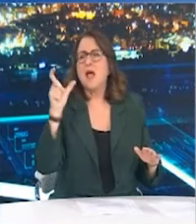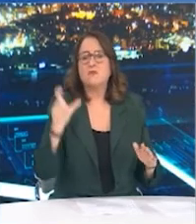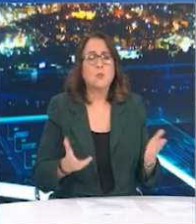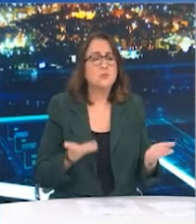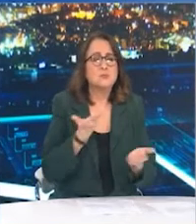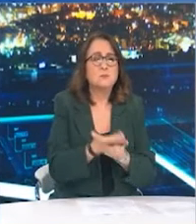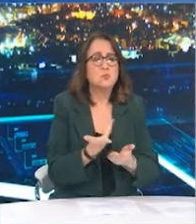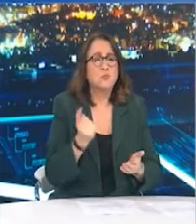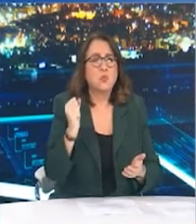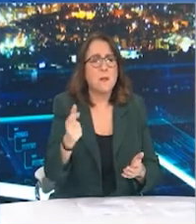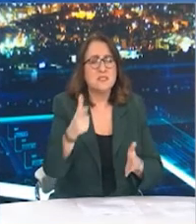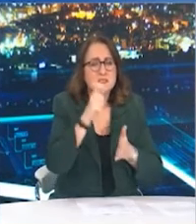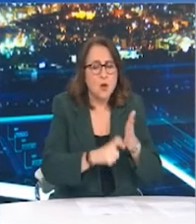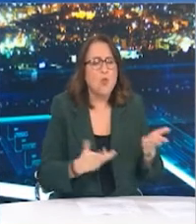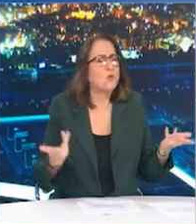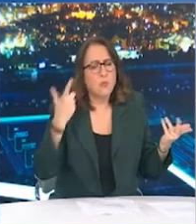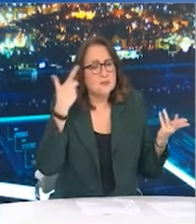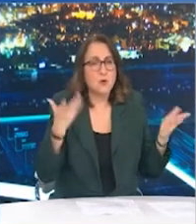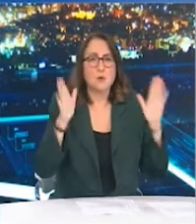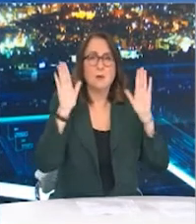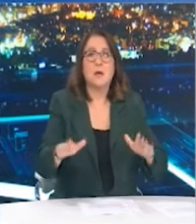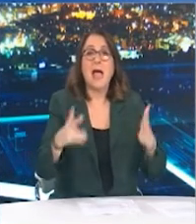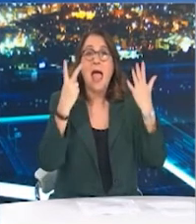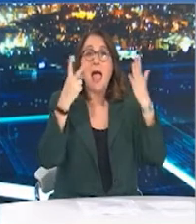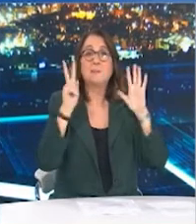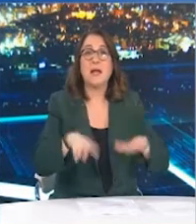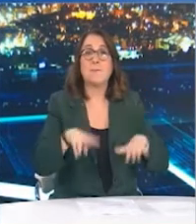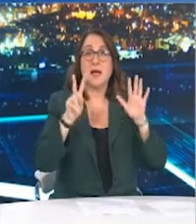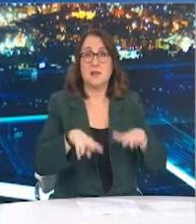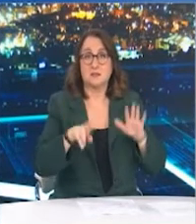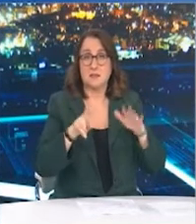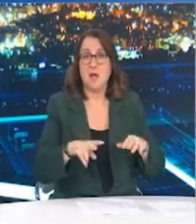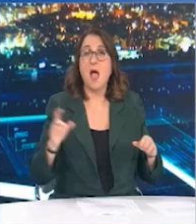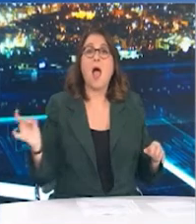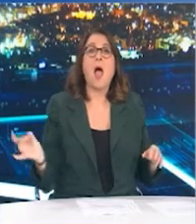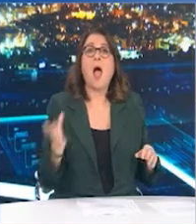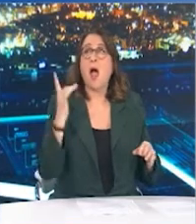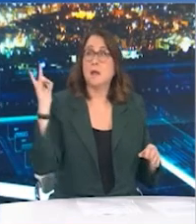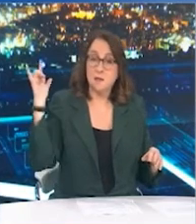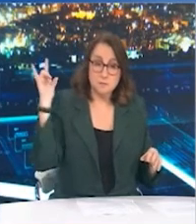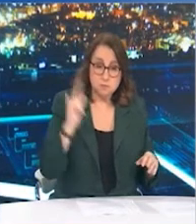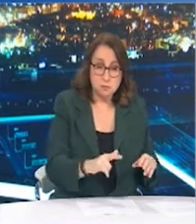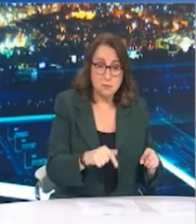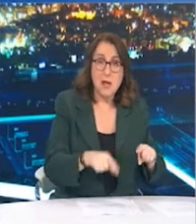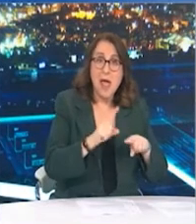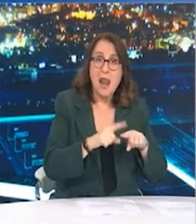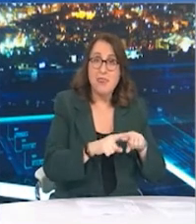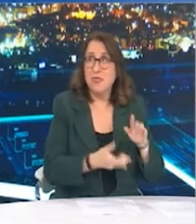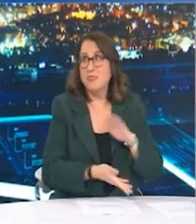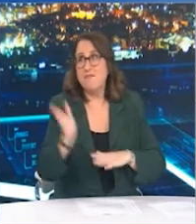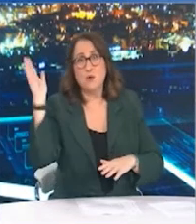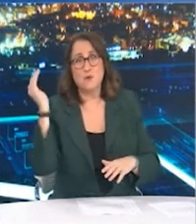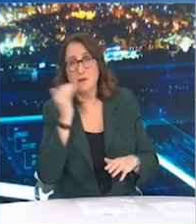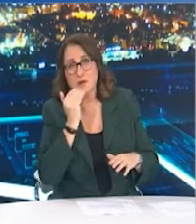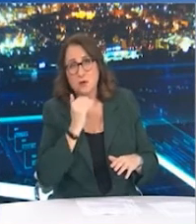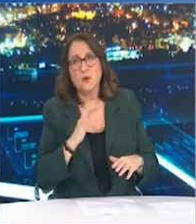φόρμα PLF για 7 ημέρες, εκτός αν παραμένουν στην Ελλάδα για μικρότερο χρονικό διάστημα, οπότε ο προσωρινός περιορισμός ισχύει για αυτό το